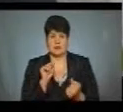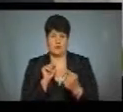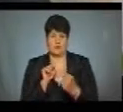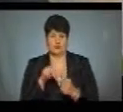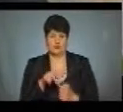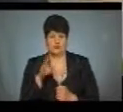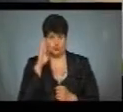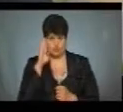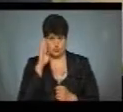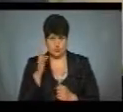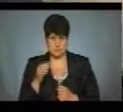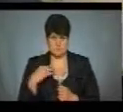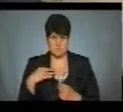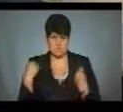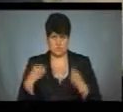білий